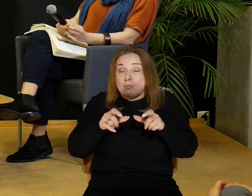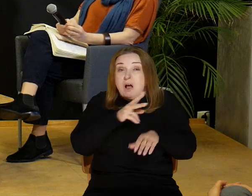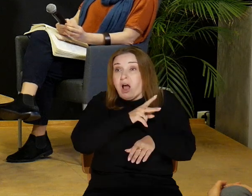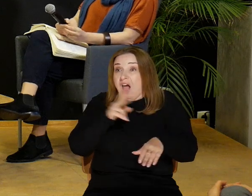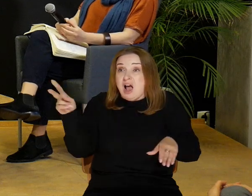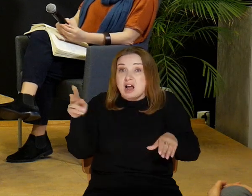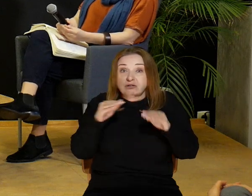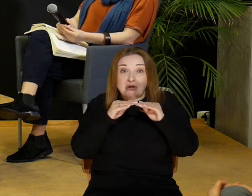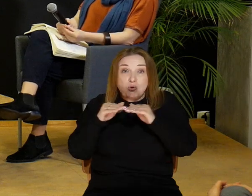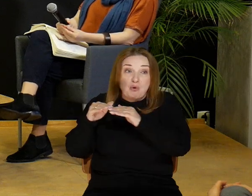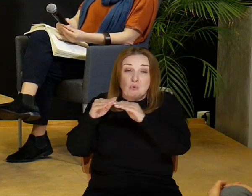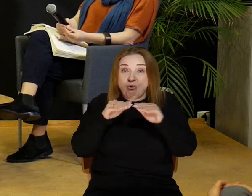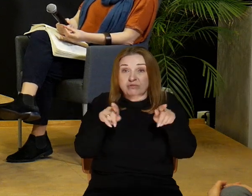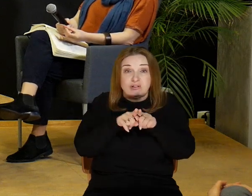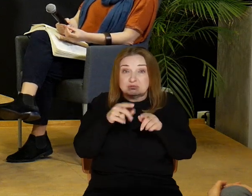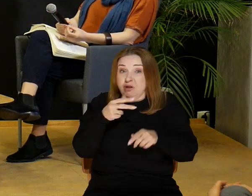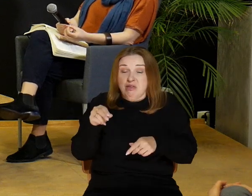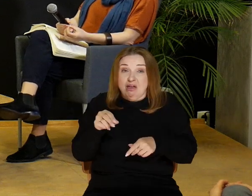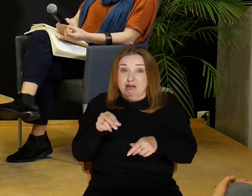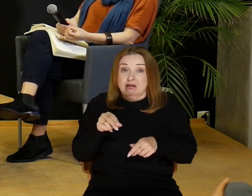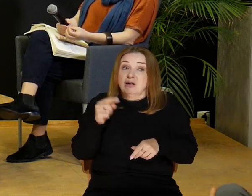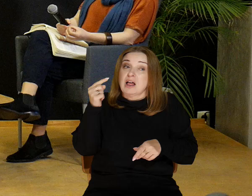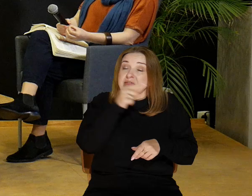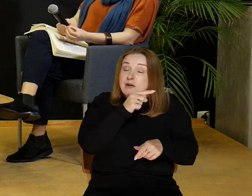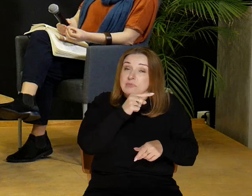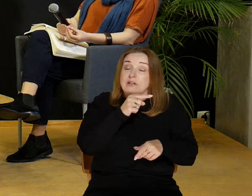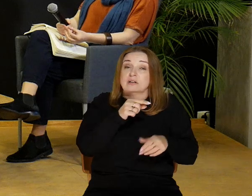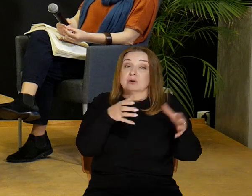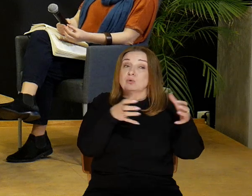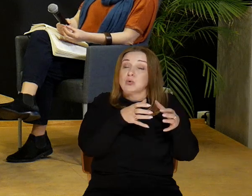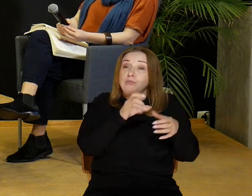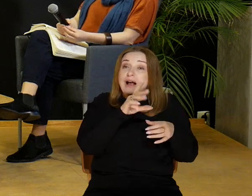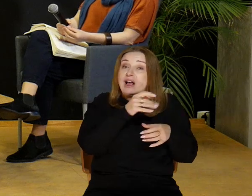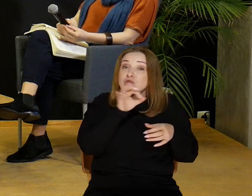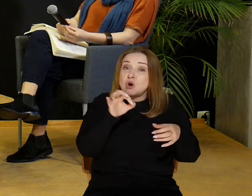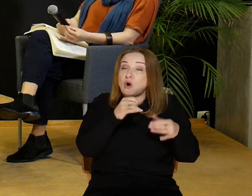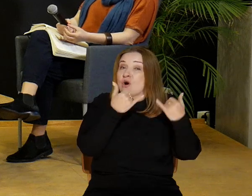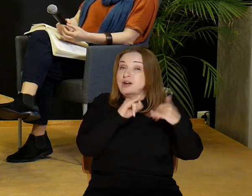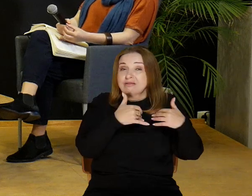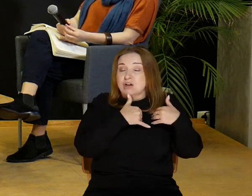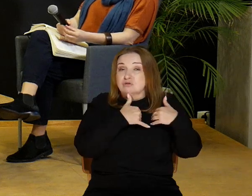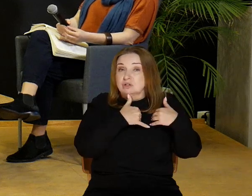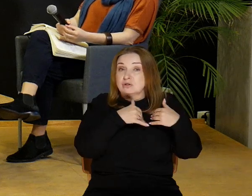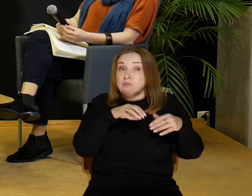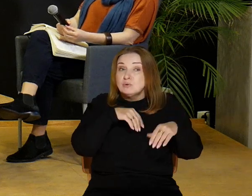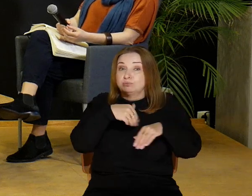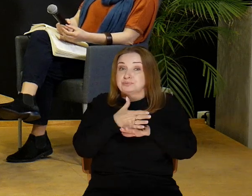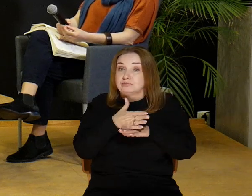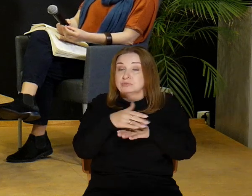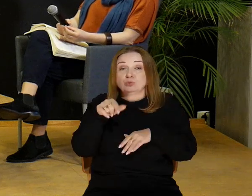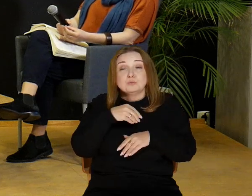ludźmi, którzy byli skazani na mieszkanie w getcie. To ten mur był, to nas podzieliło, te doświadczenia no, w sposób